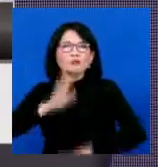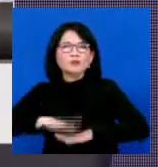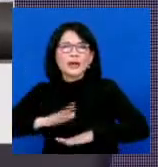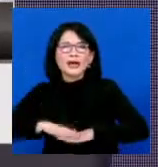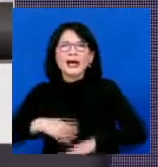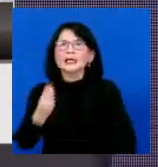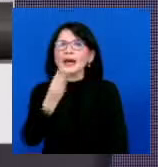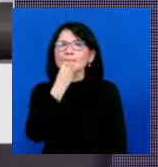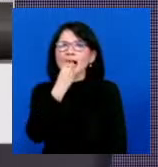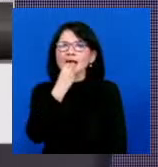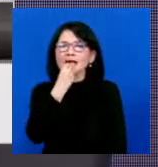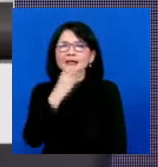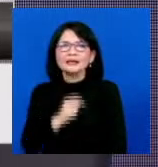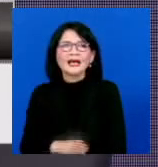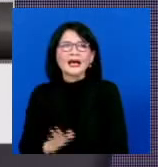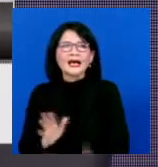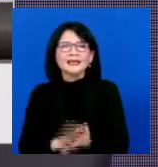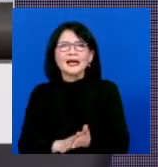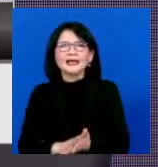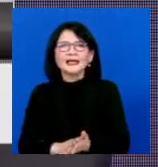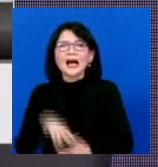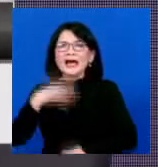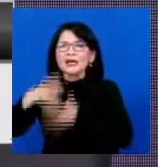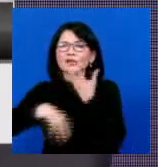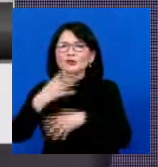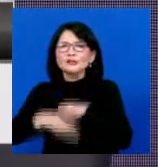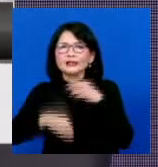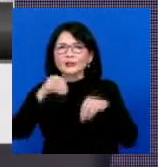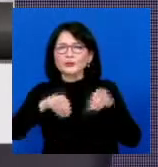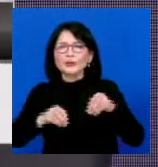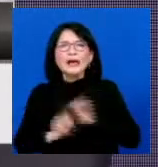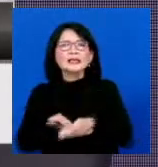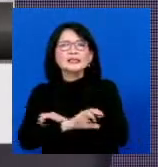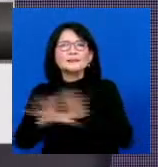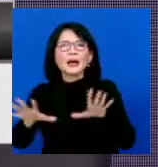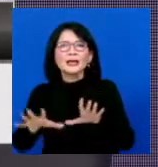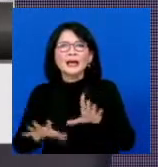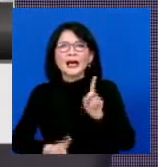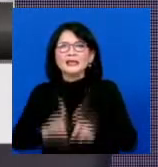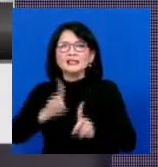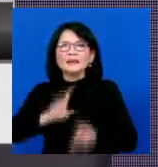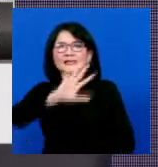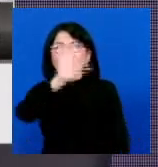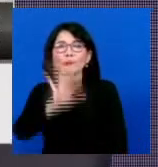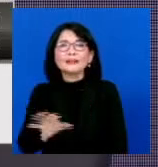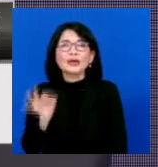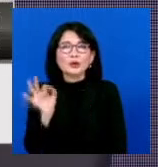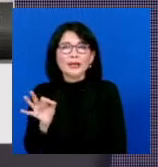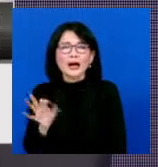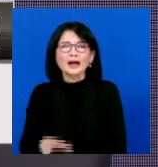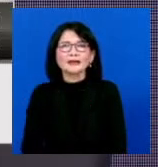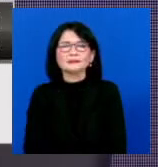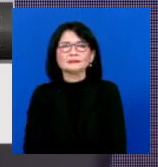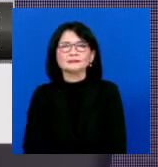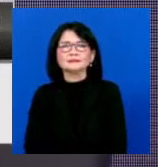kuliner serta agroindustri yang tersebar di 11 kabupaten dan